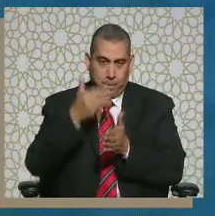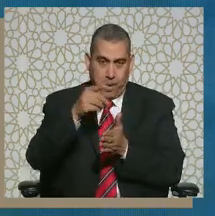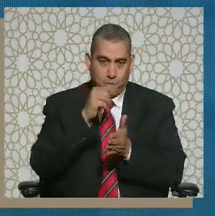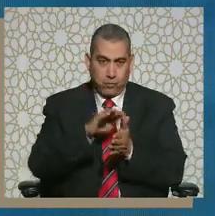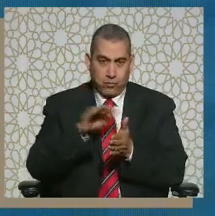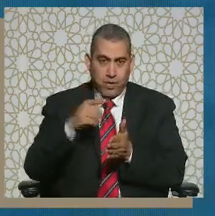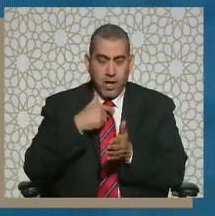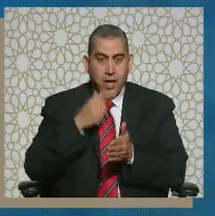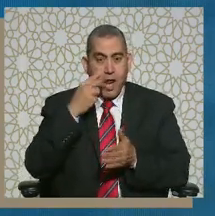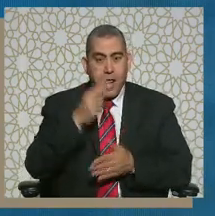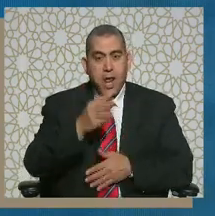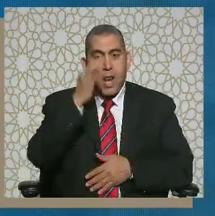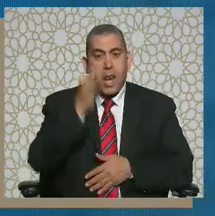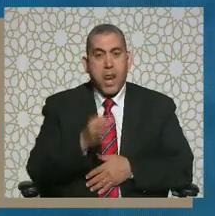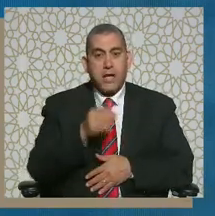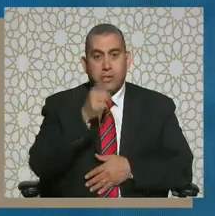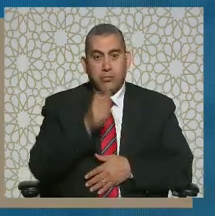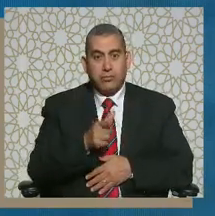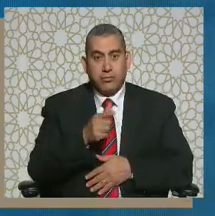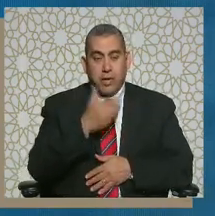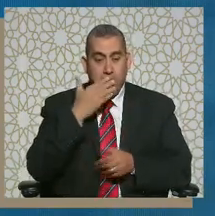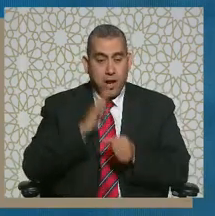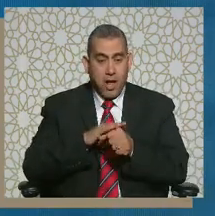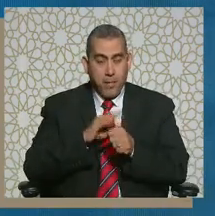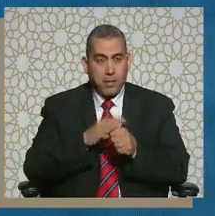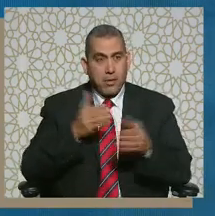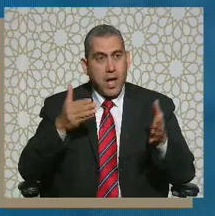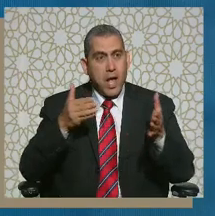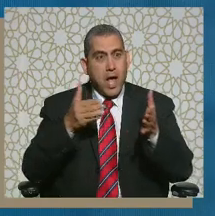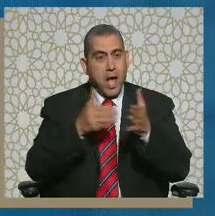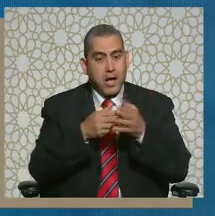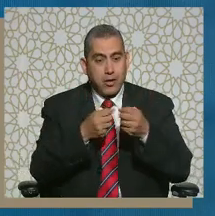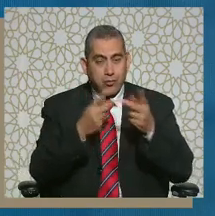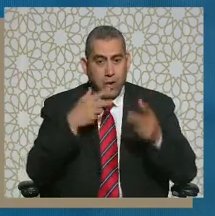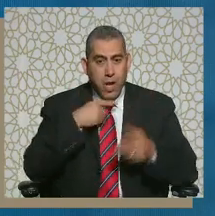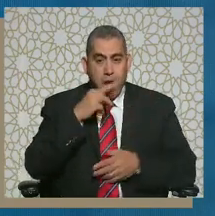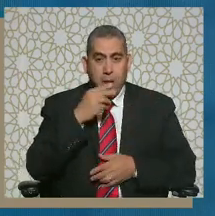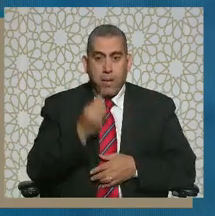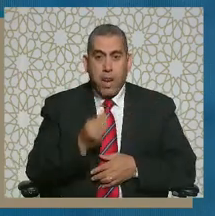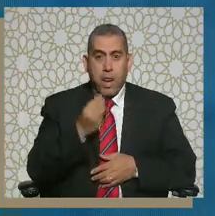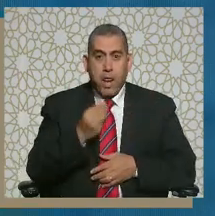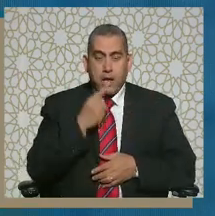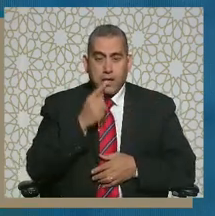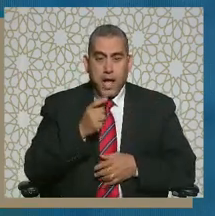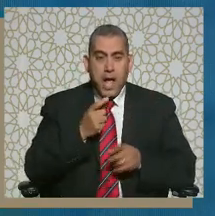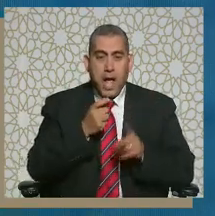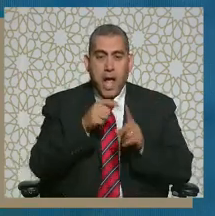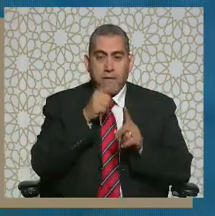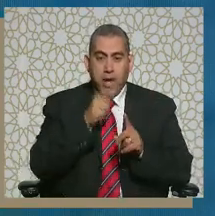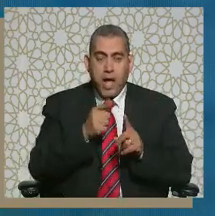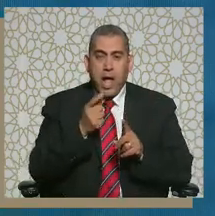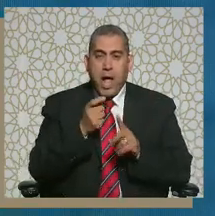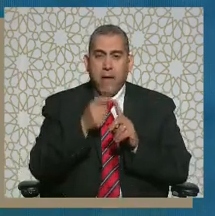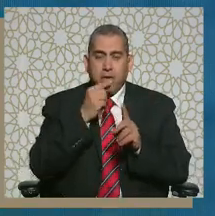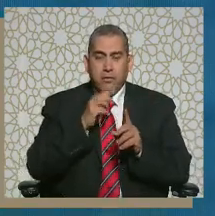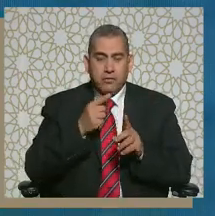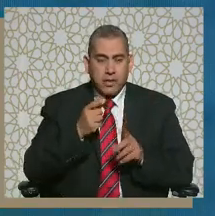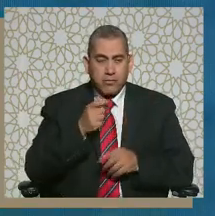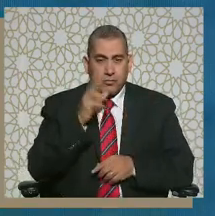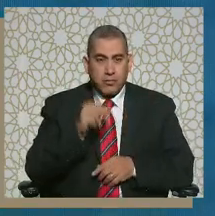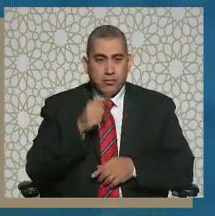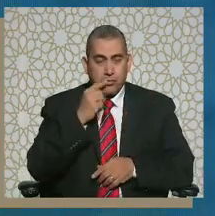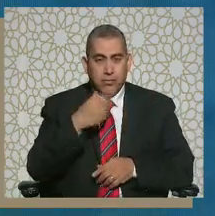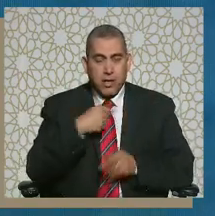قبل ما نبص نلاقي رمضان انتهى واحنا لسه ما تكلمناش عن القافه دي القافه دي هي